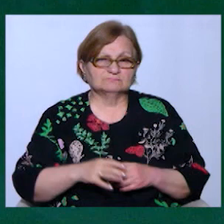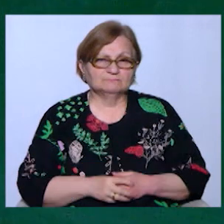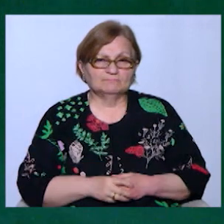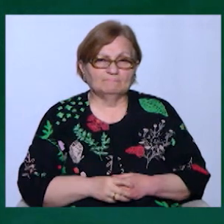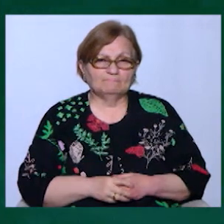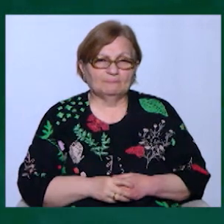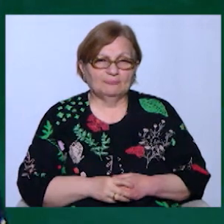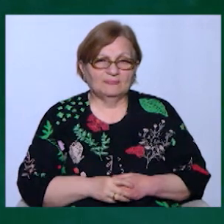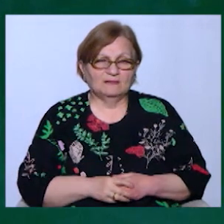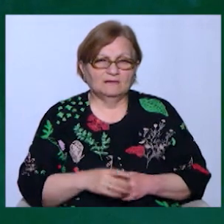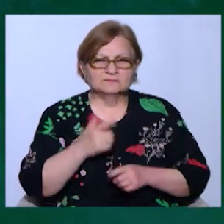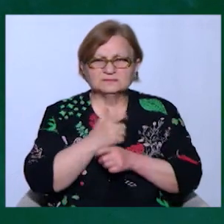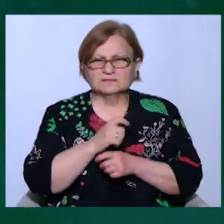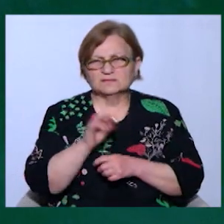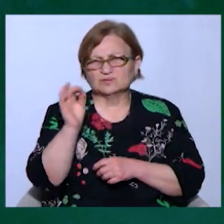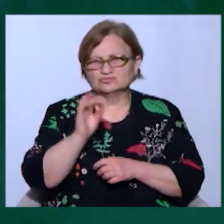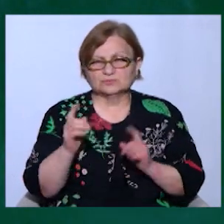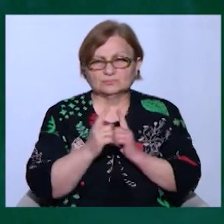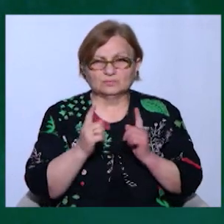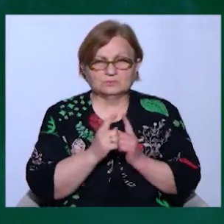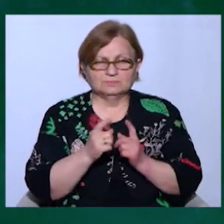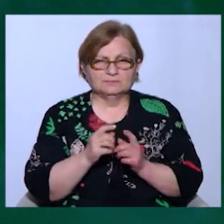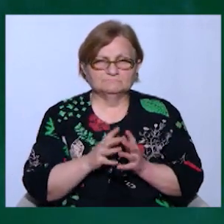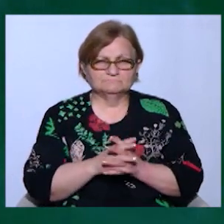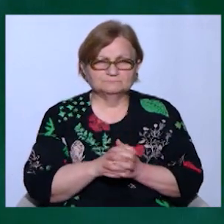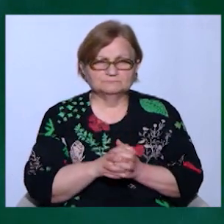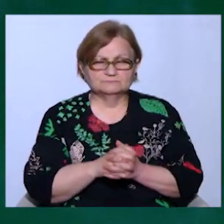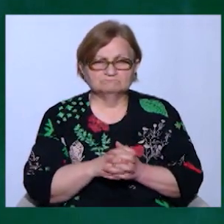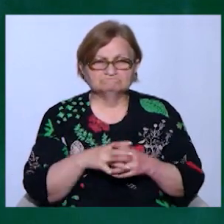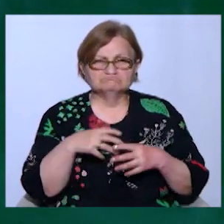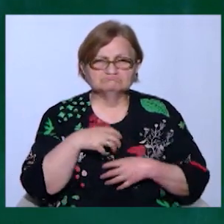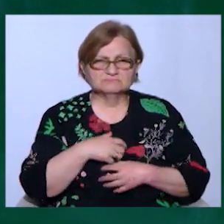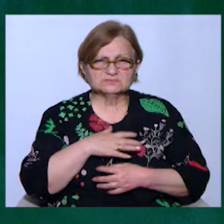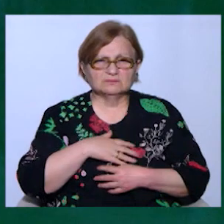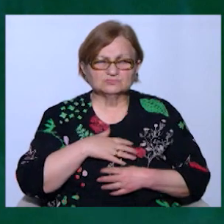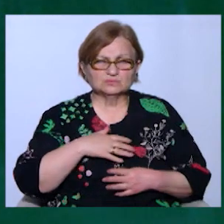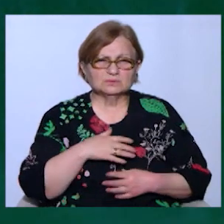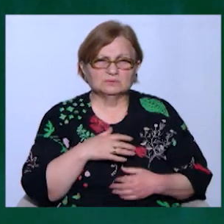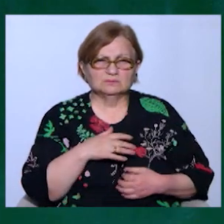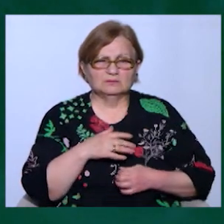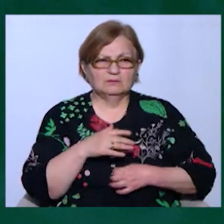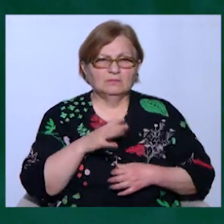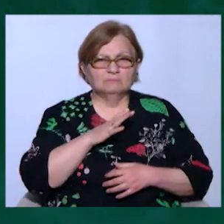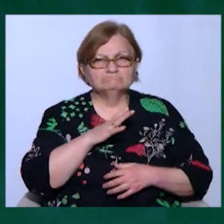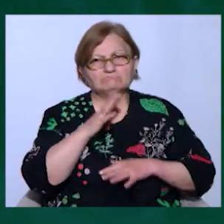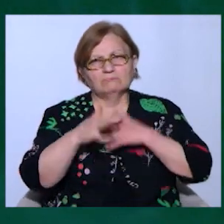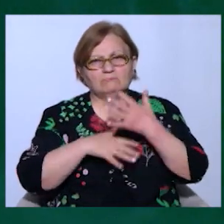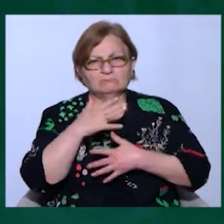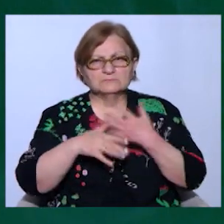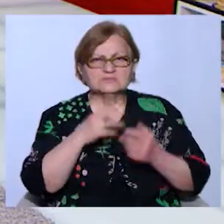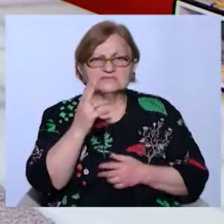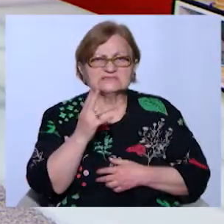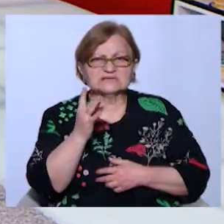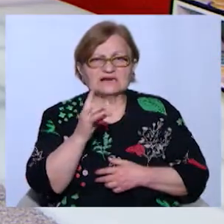წრეწირი ძალიან ხშირად ხდება ცხოვრებაში და სამწუხაროდ ხშირად არის ხოლმე არევა ამ ორი ცნების, წრეწირი